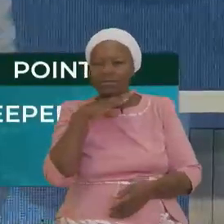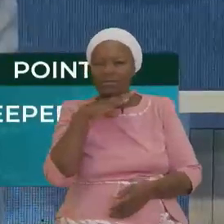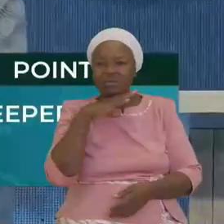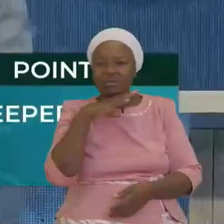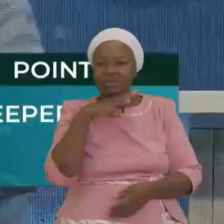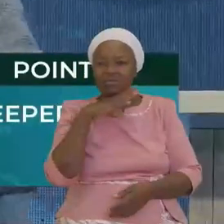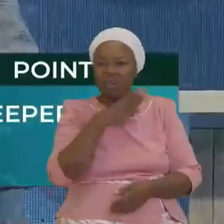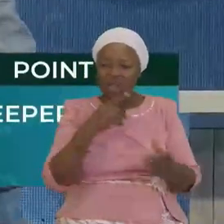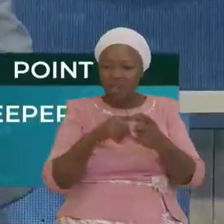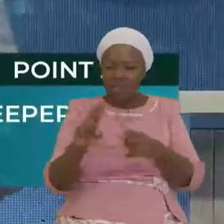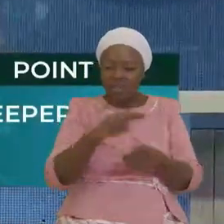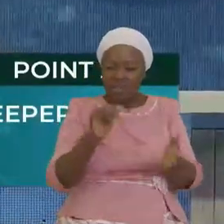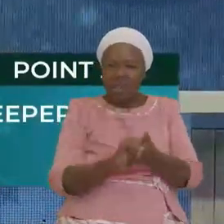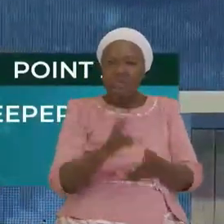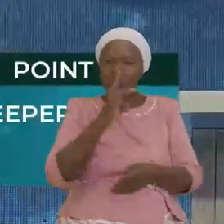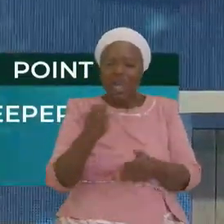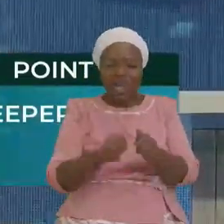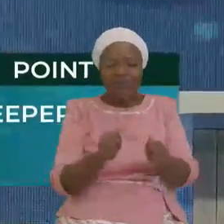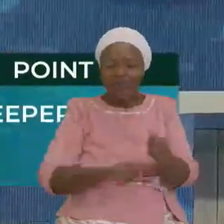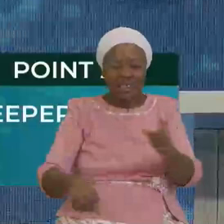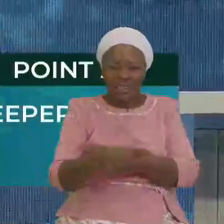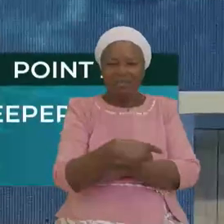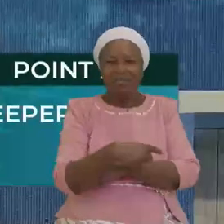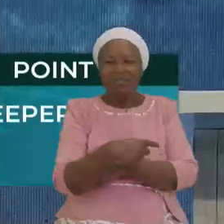L'eau là était contaminée.